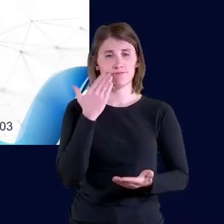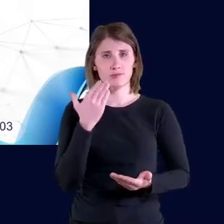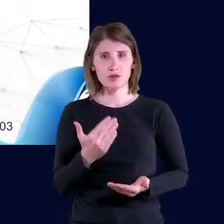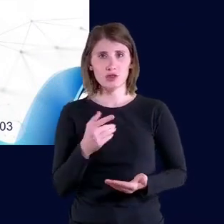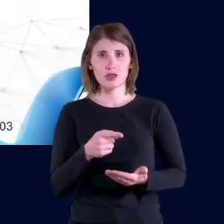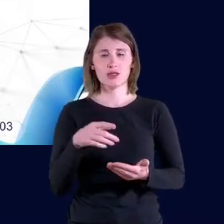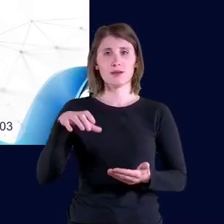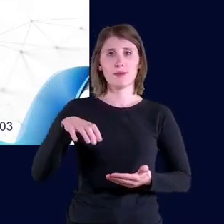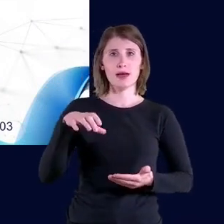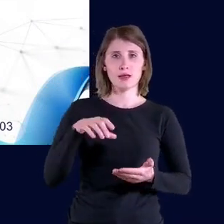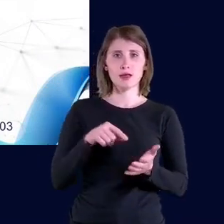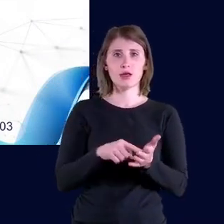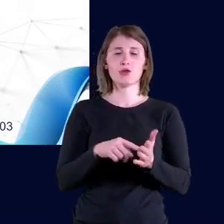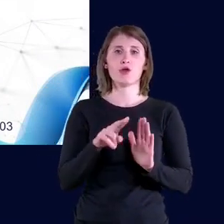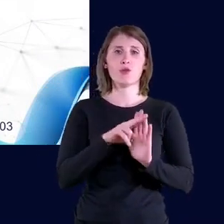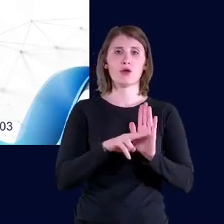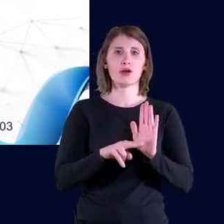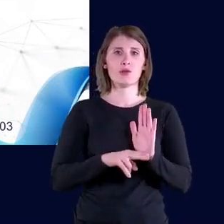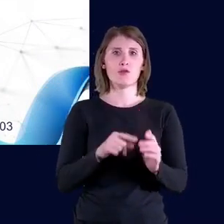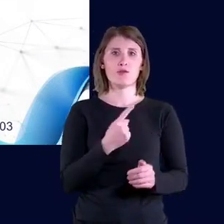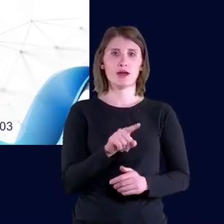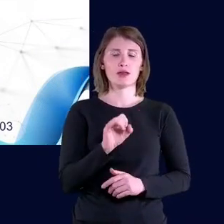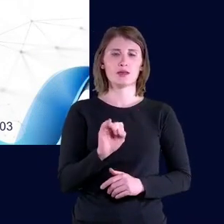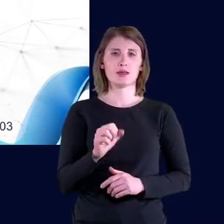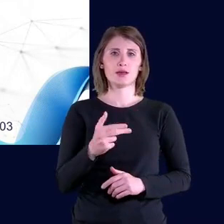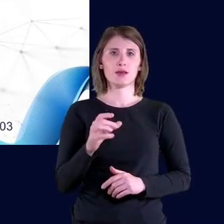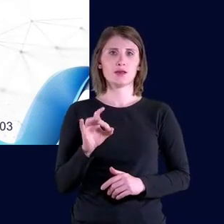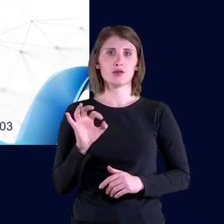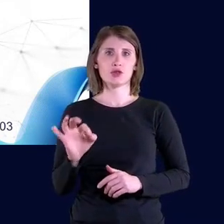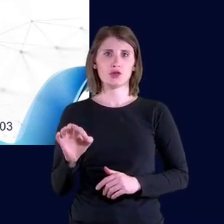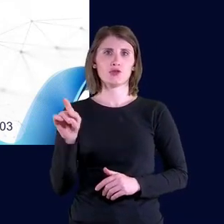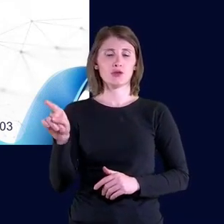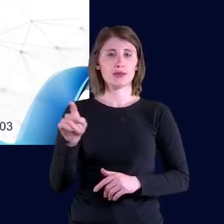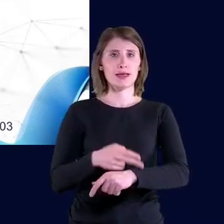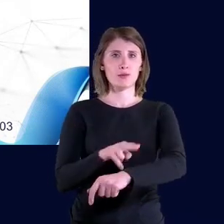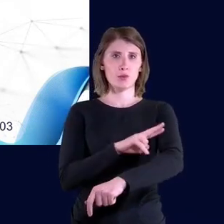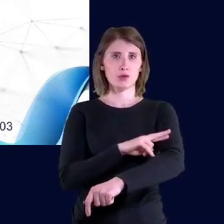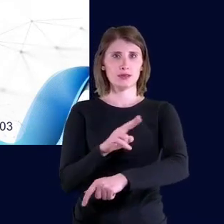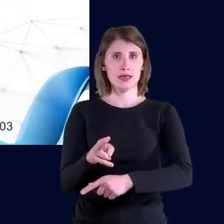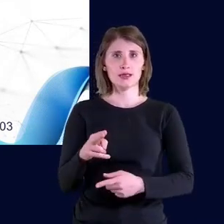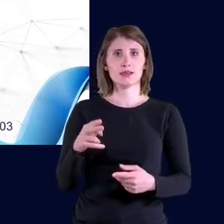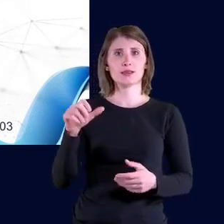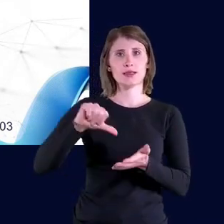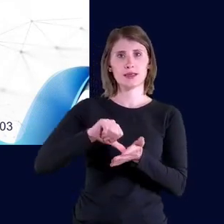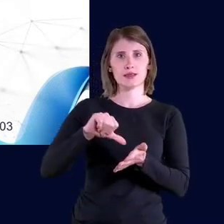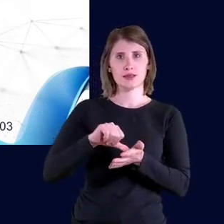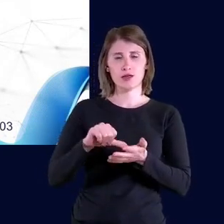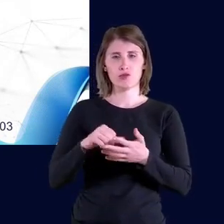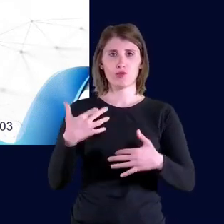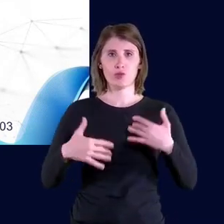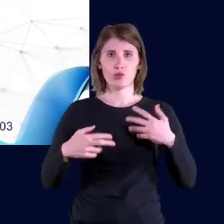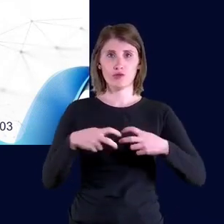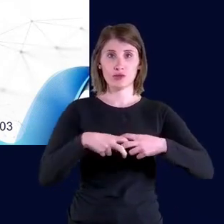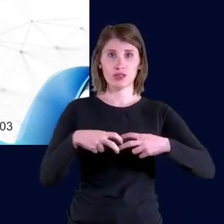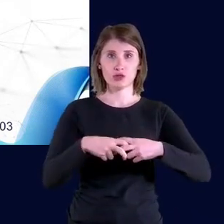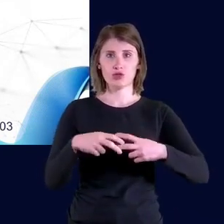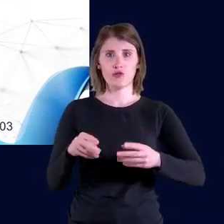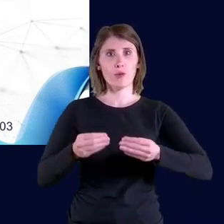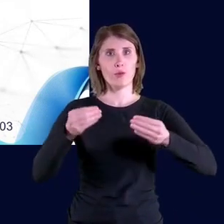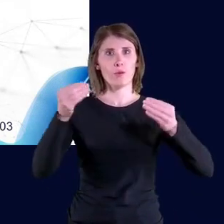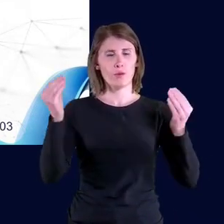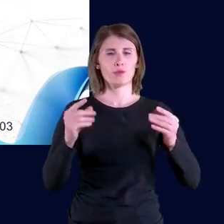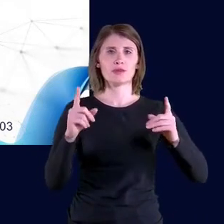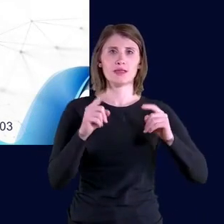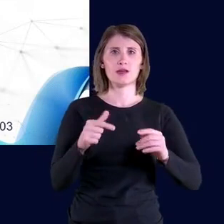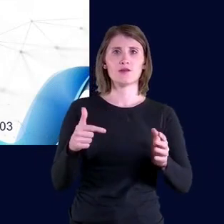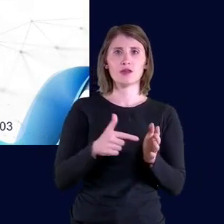oprogramowania Dingo które jest rozwijane przez Poznańskie Centrum superkomputerowo-sieciowe Od 2002 roku